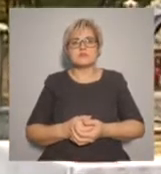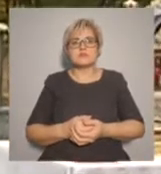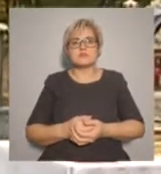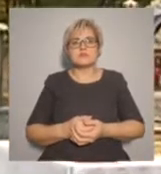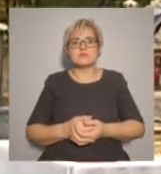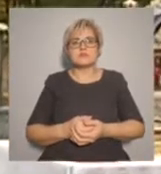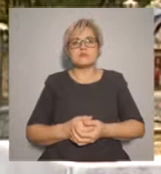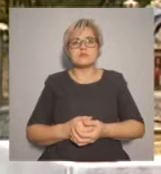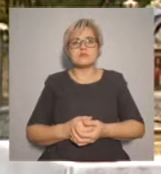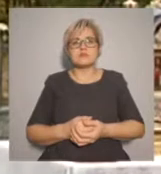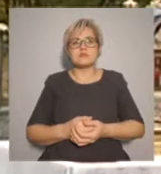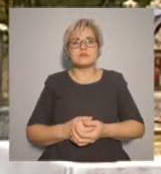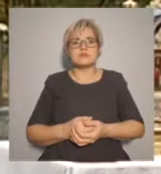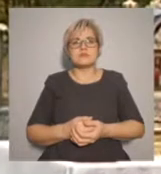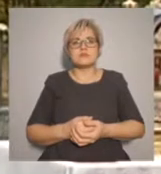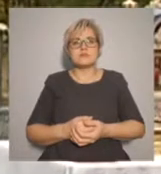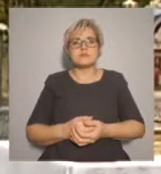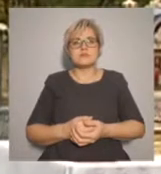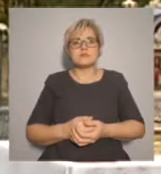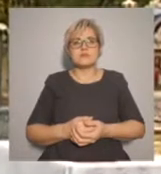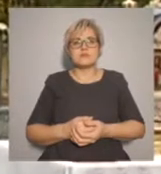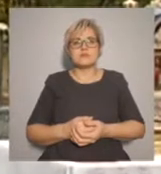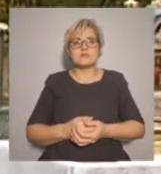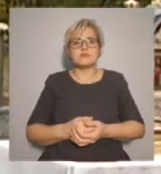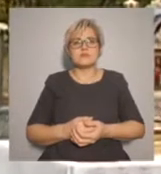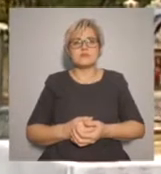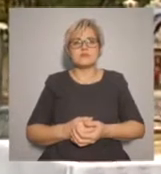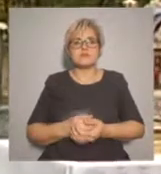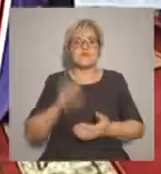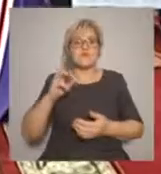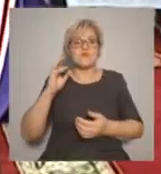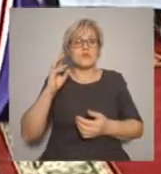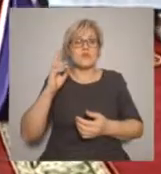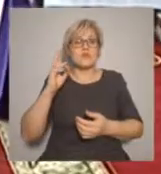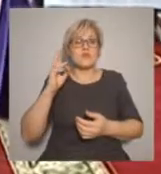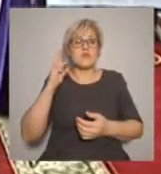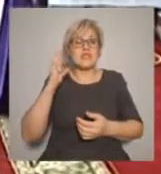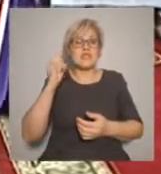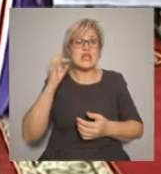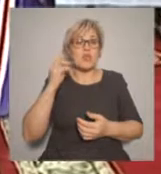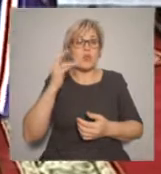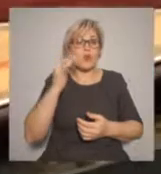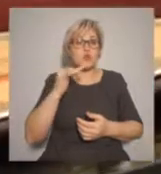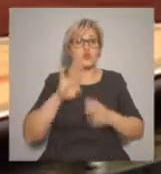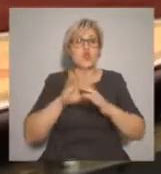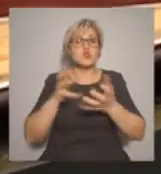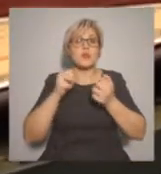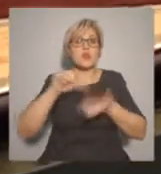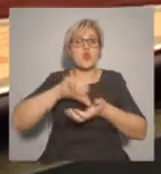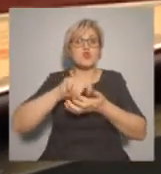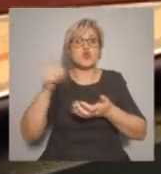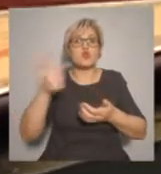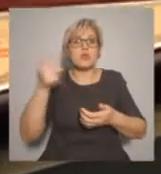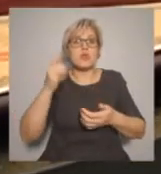Воды, и Отца, и Сына, и В церемонии также приняли участие губернатор Югры